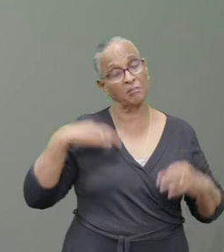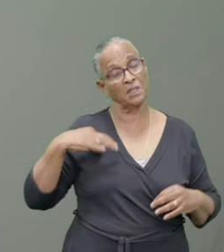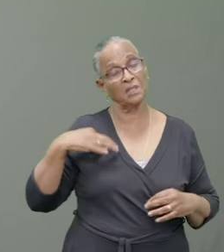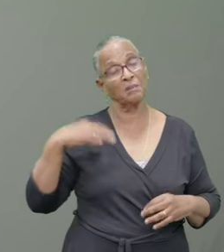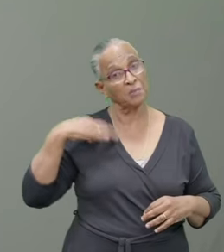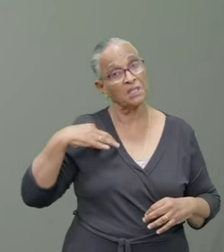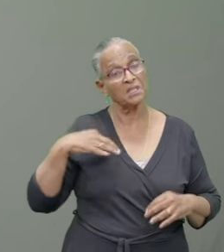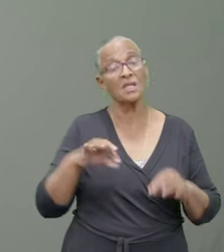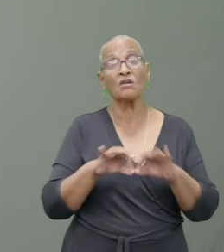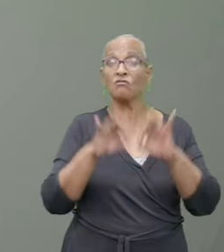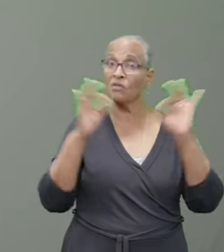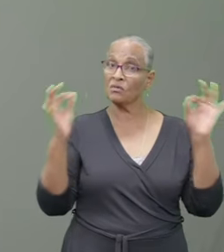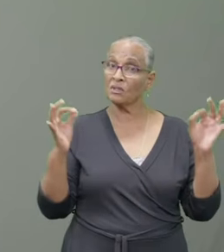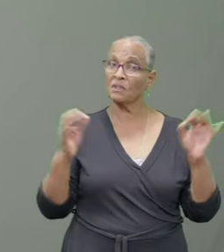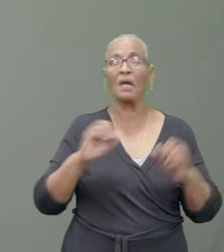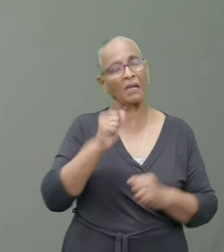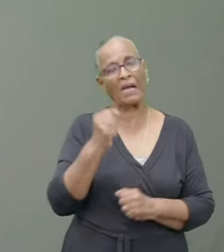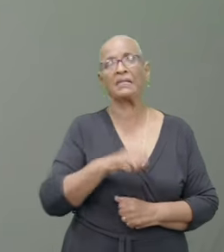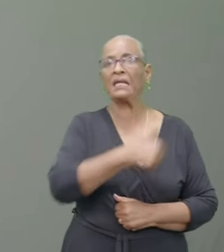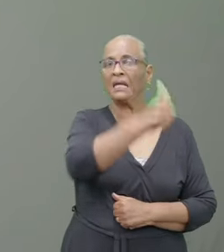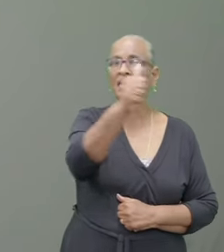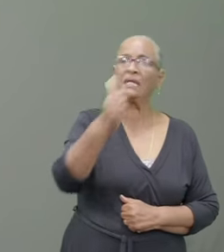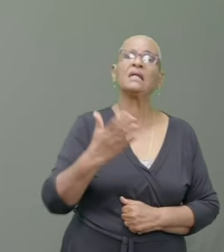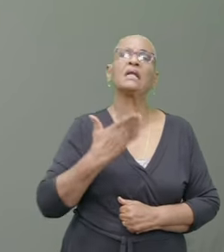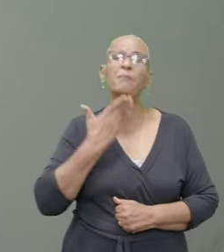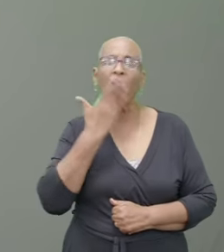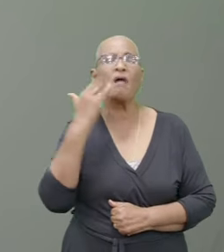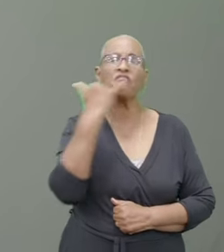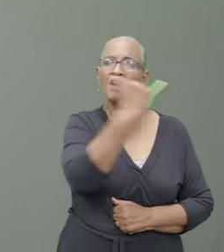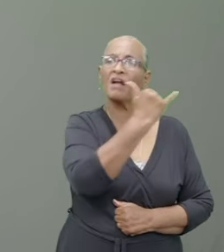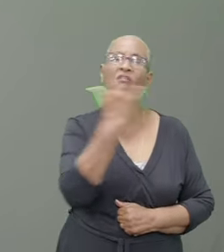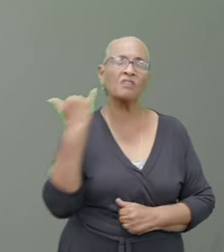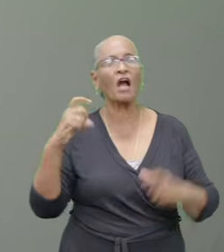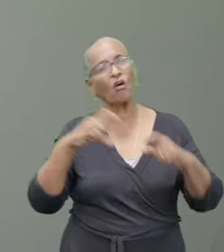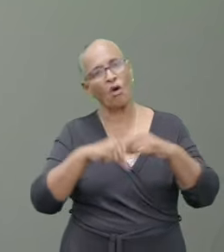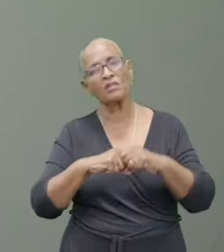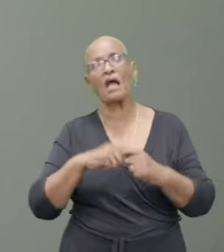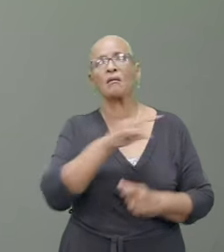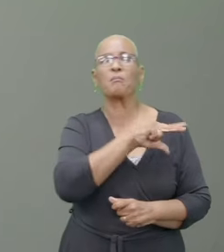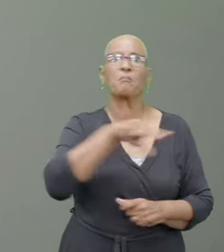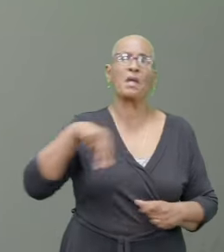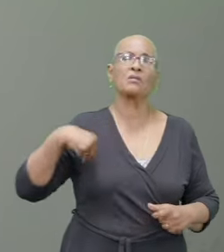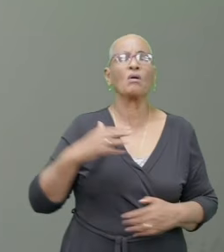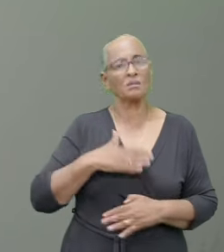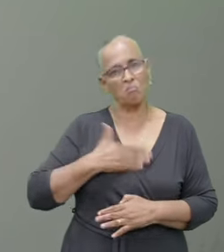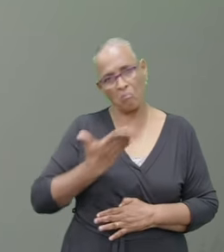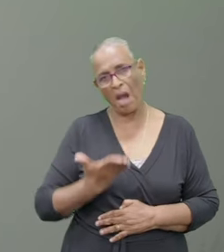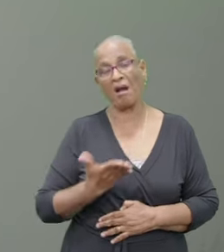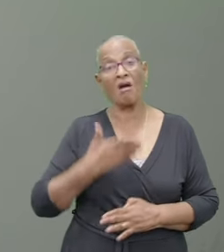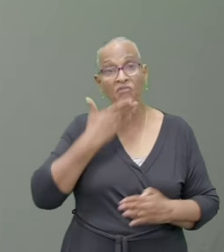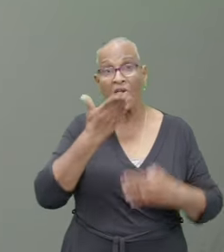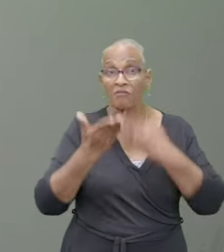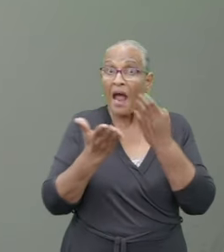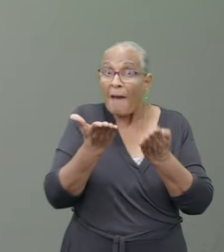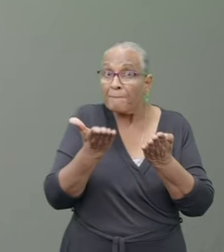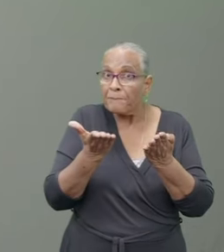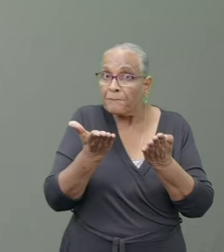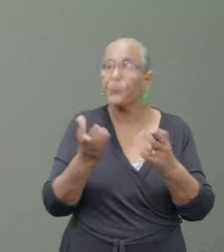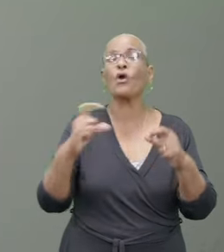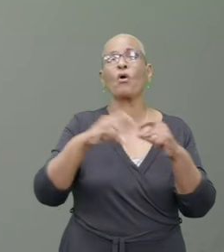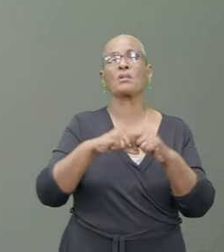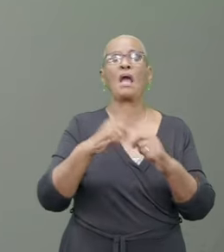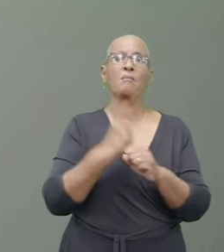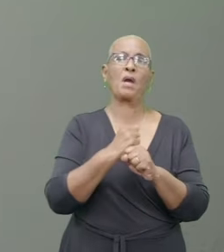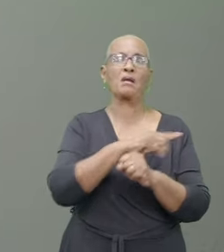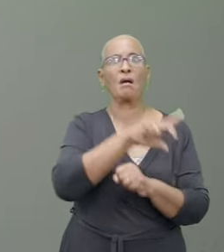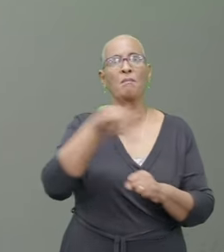Volksgezondheid is bereikbaar voor ieder. U mag alle tijden contact maken met ons om nog vragen die er bestaan eventueel